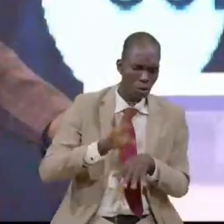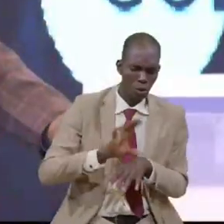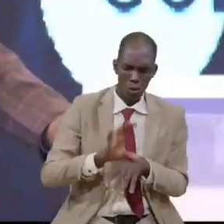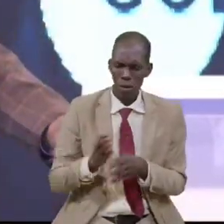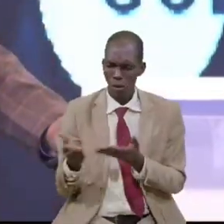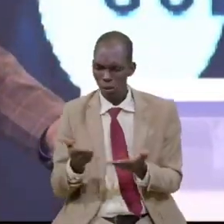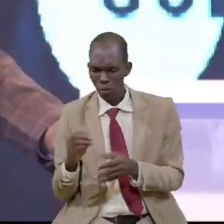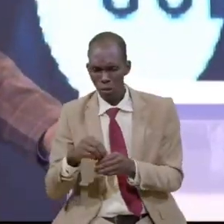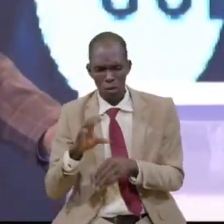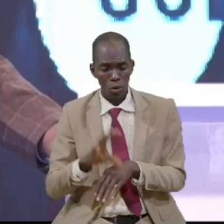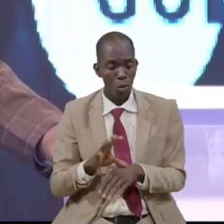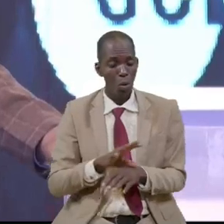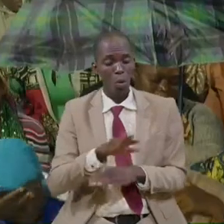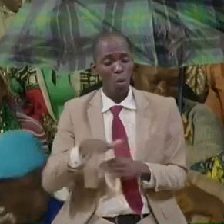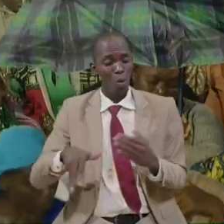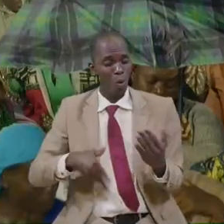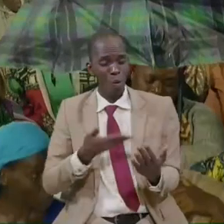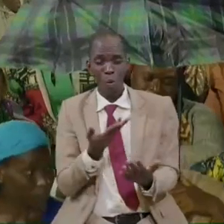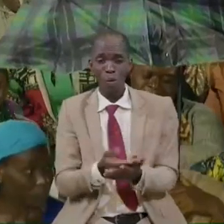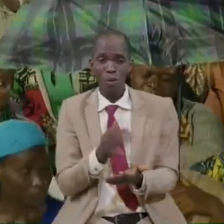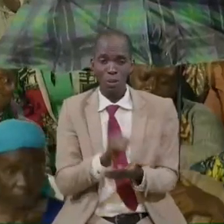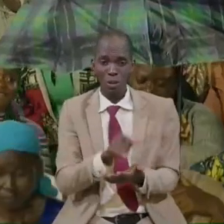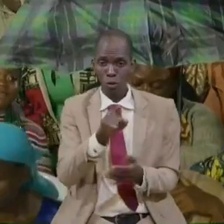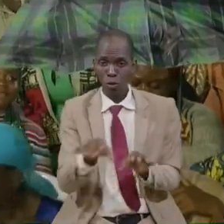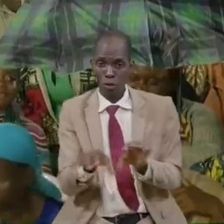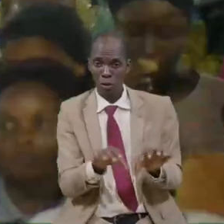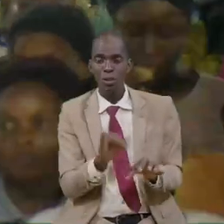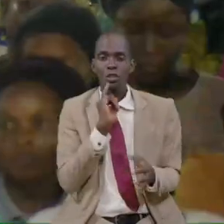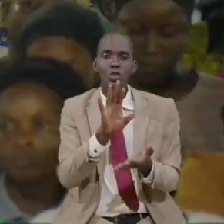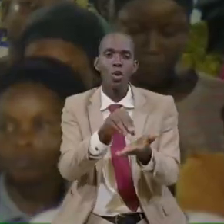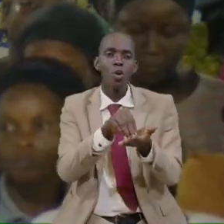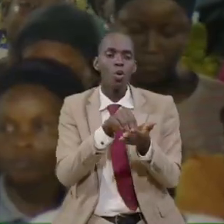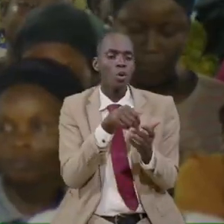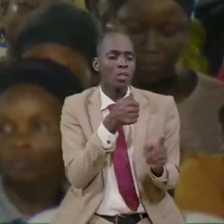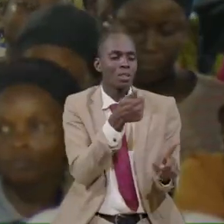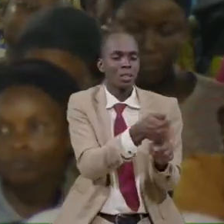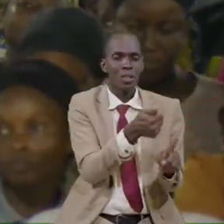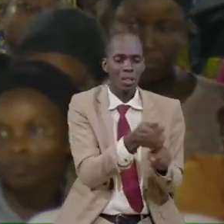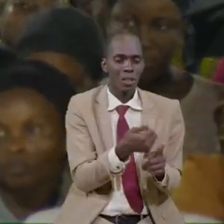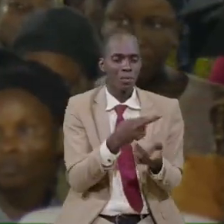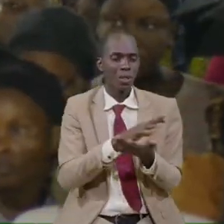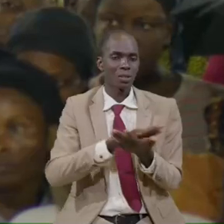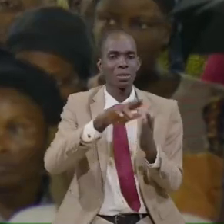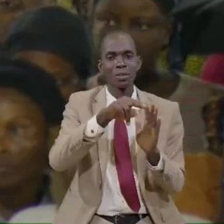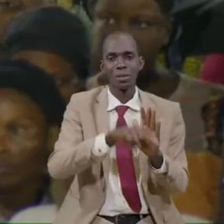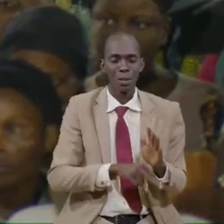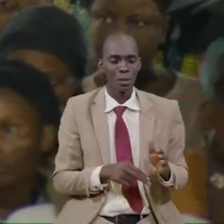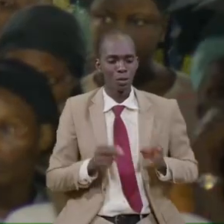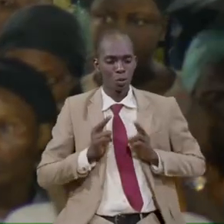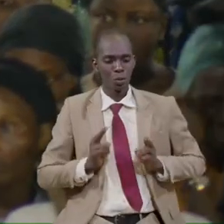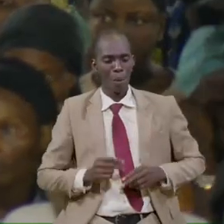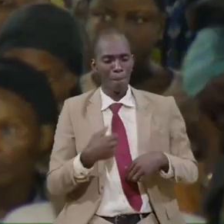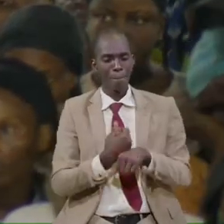ceci, j'ai fait cela. Tout ce que vous avez fait là, c'est votre justice à vous-même, une justice